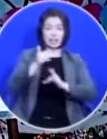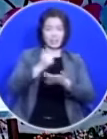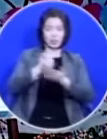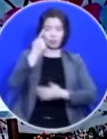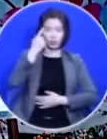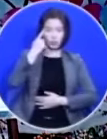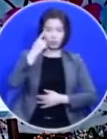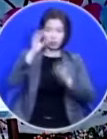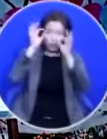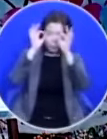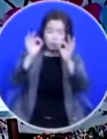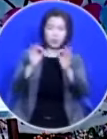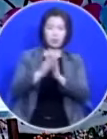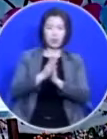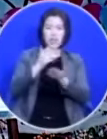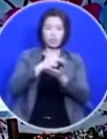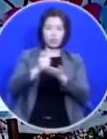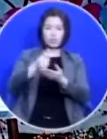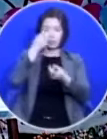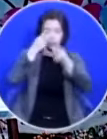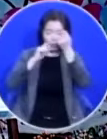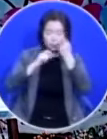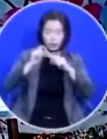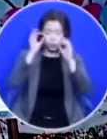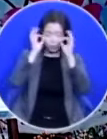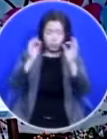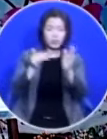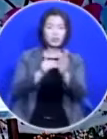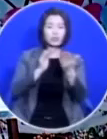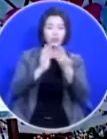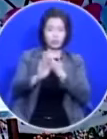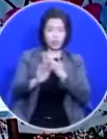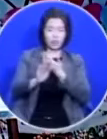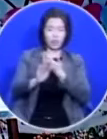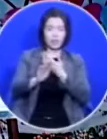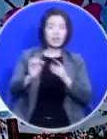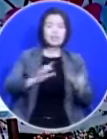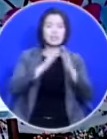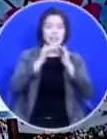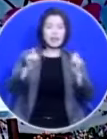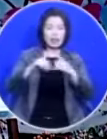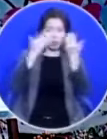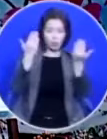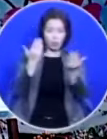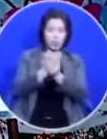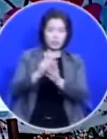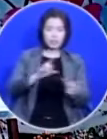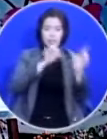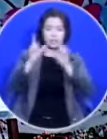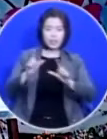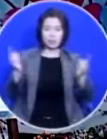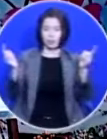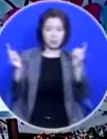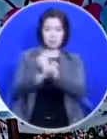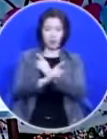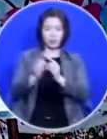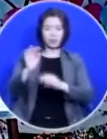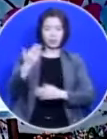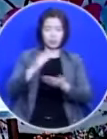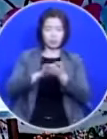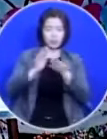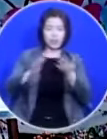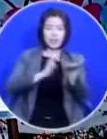눈을 보고 주님의 눈물을 보고 나니까 사람이 히 달라져 버렸어요